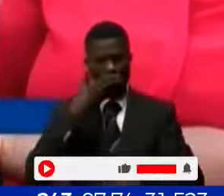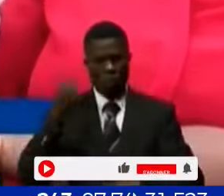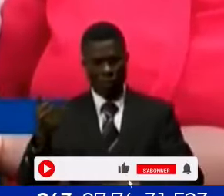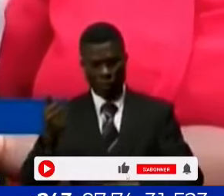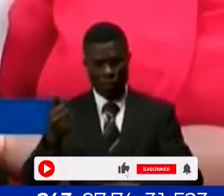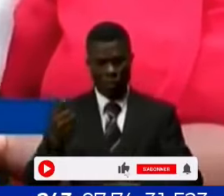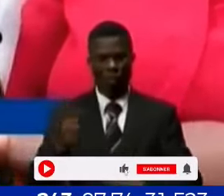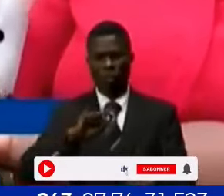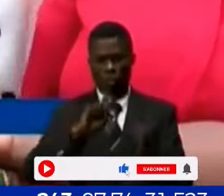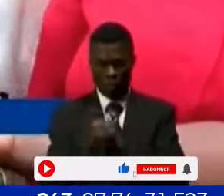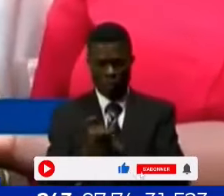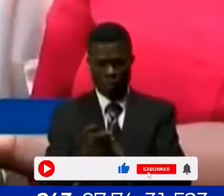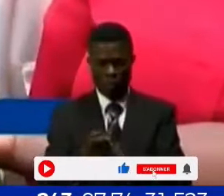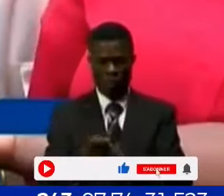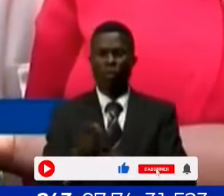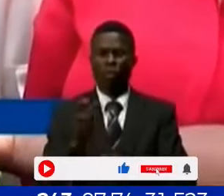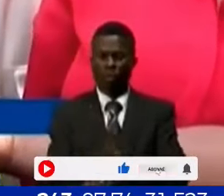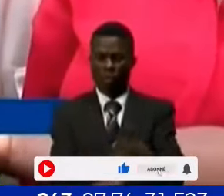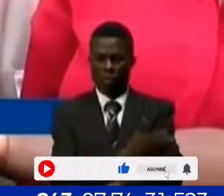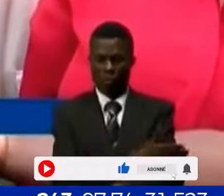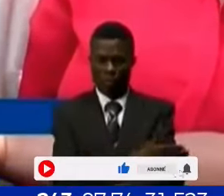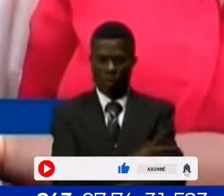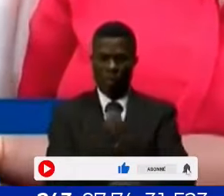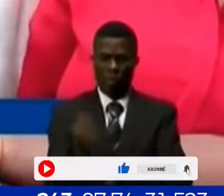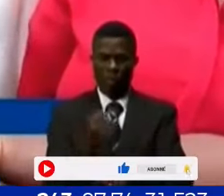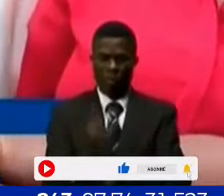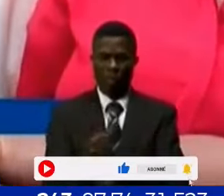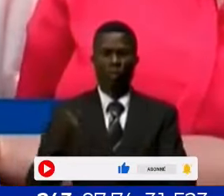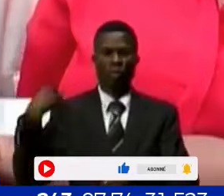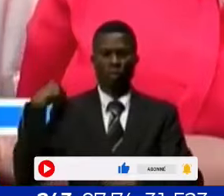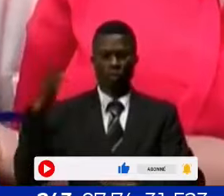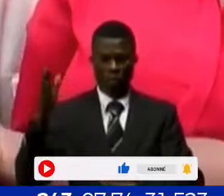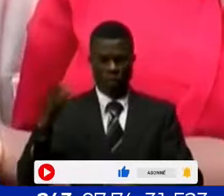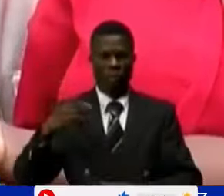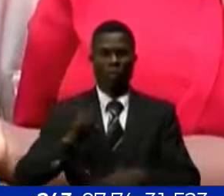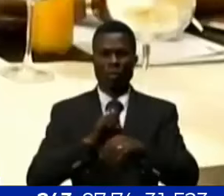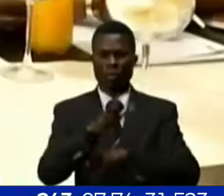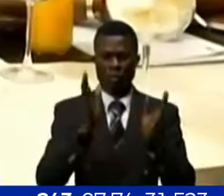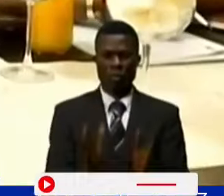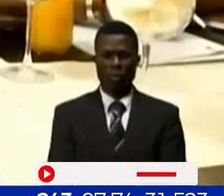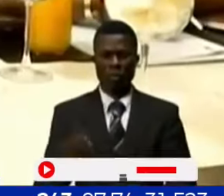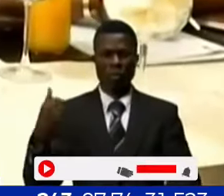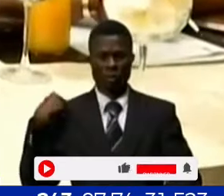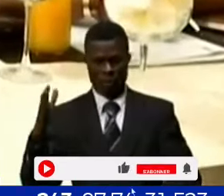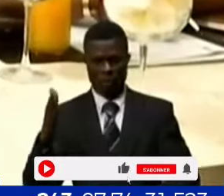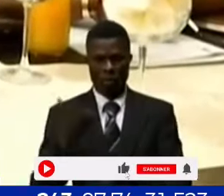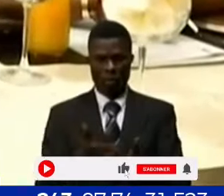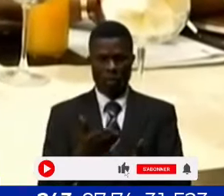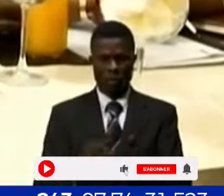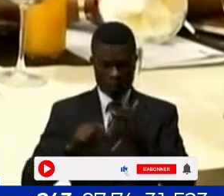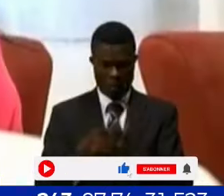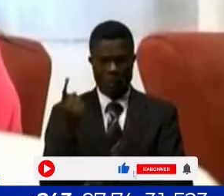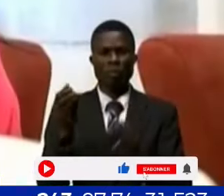si pas des réformes pour améliorer particulièrement le secteur public parce que nous sommes mandataires publics. C'était une